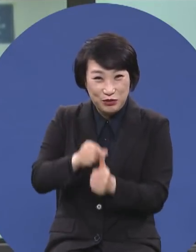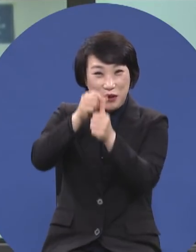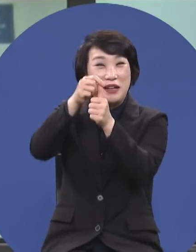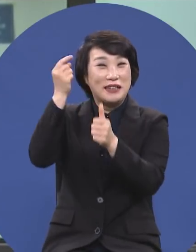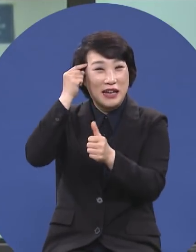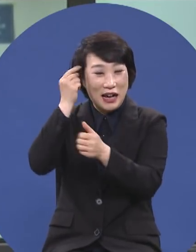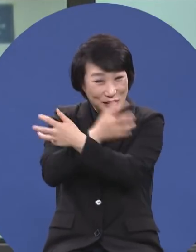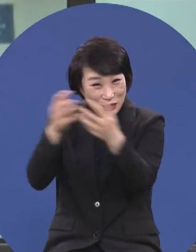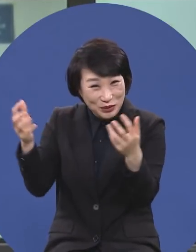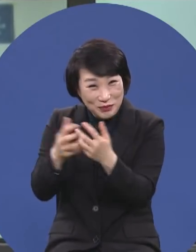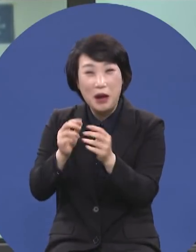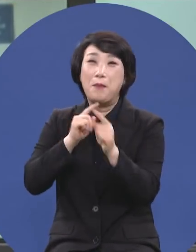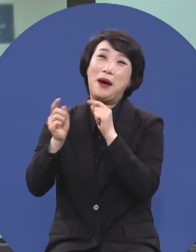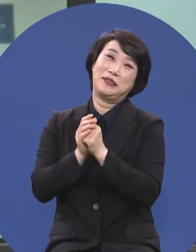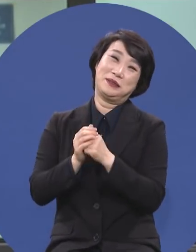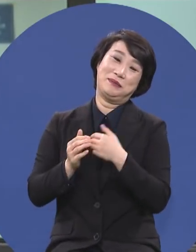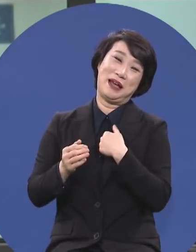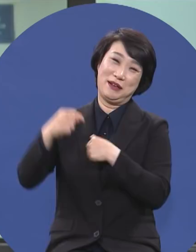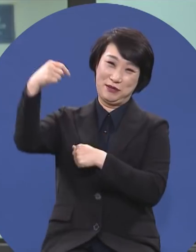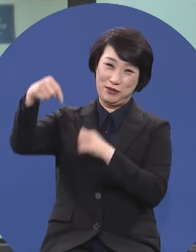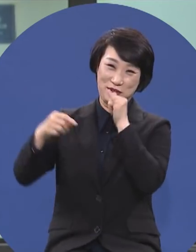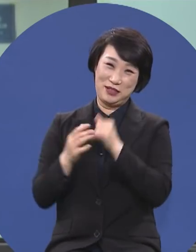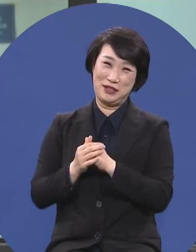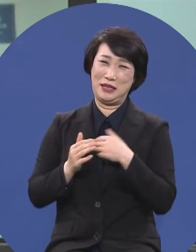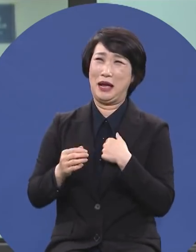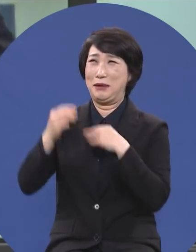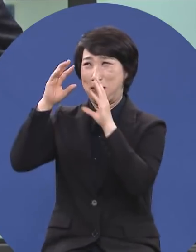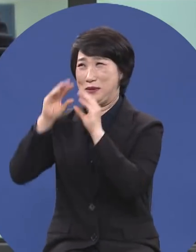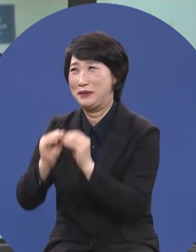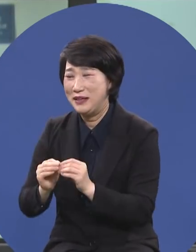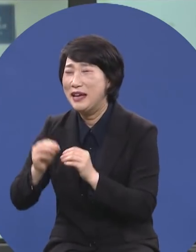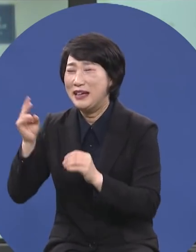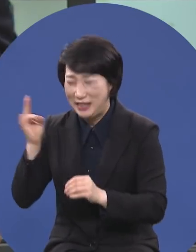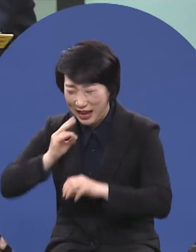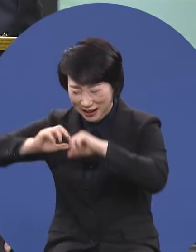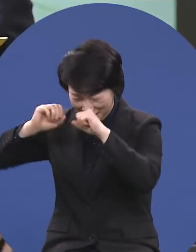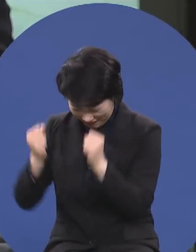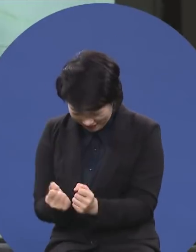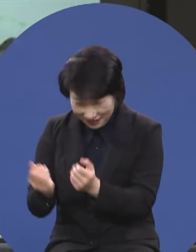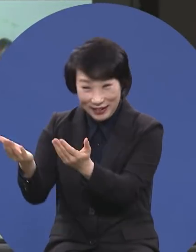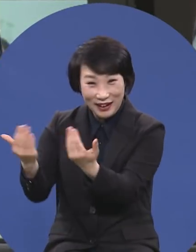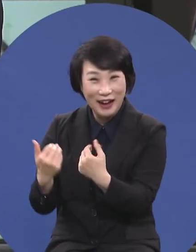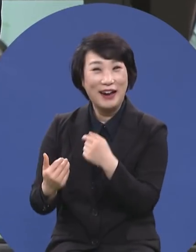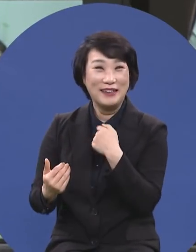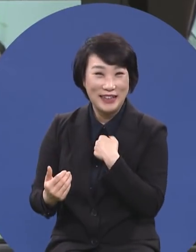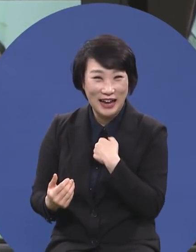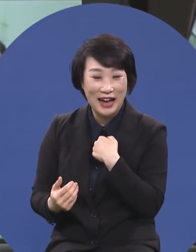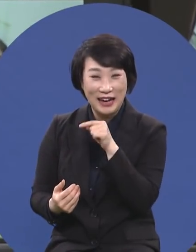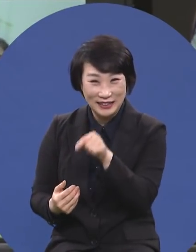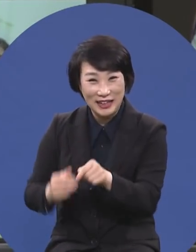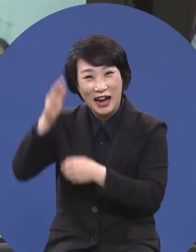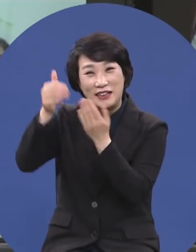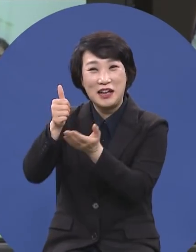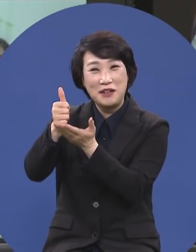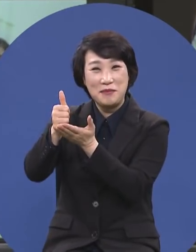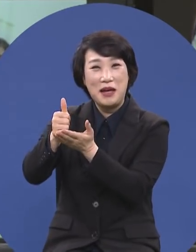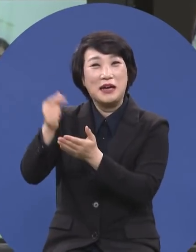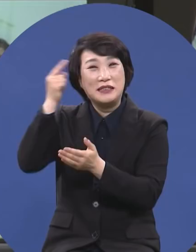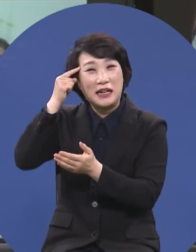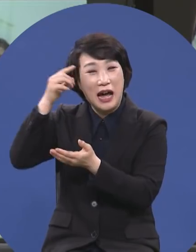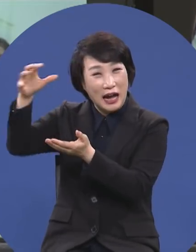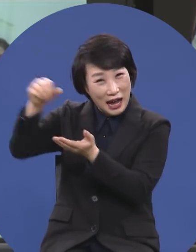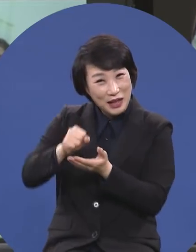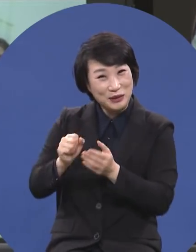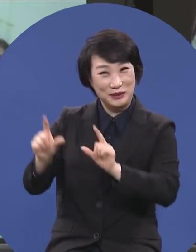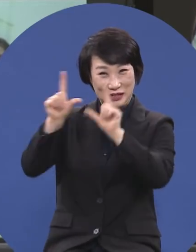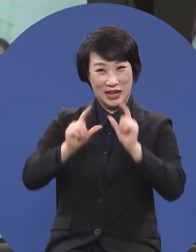신념이 가득 찬 말씀에 우리가 동의하고 받아들이는 것이 하나님의 정신으로